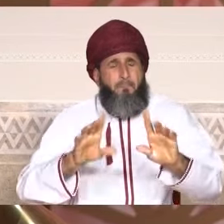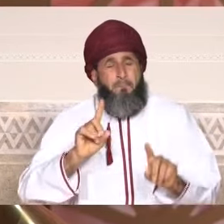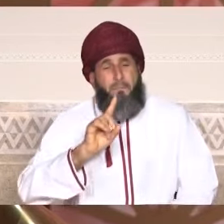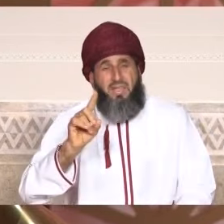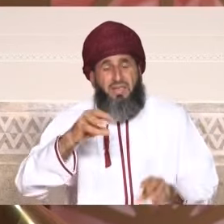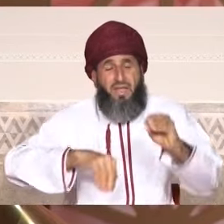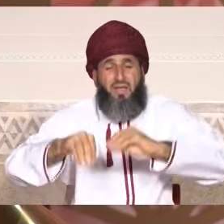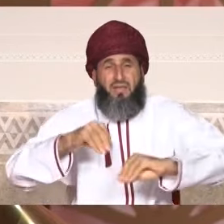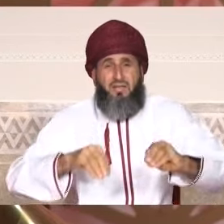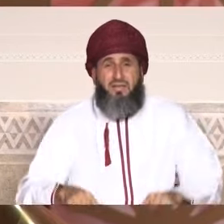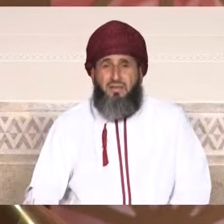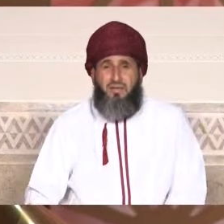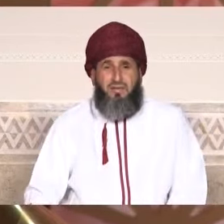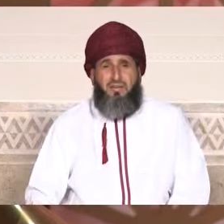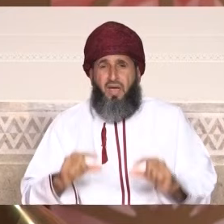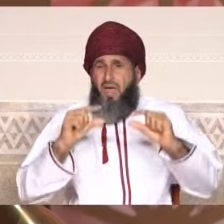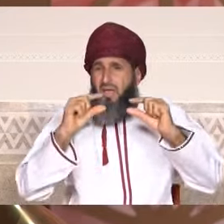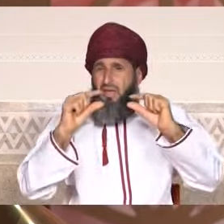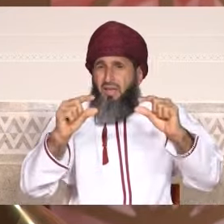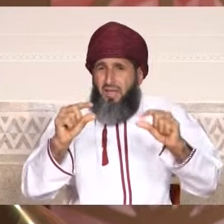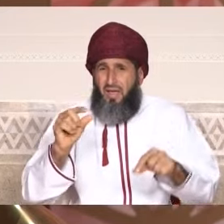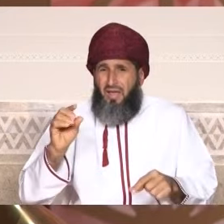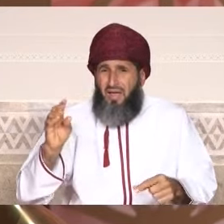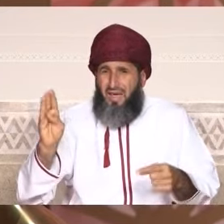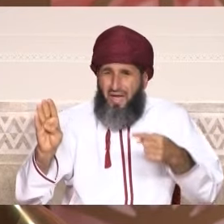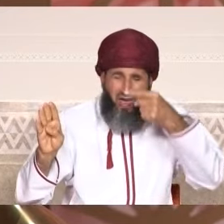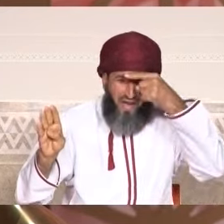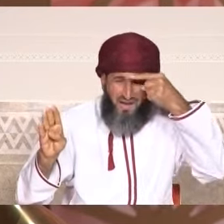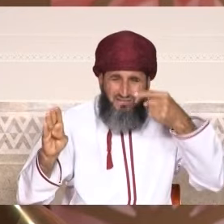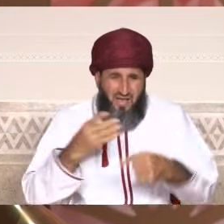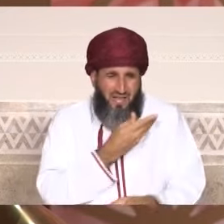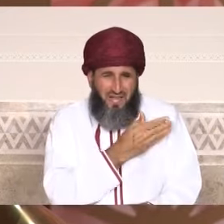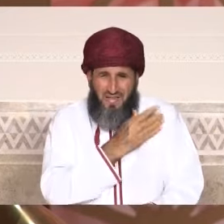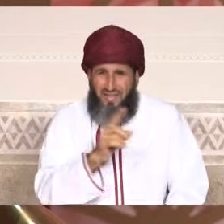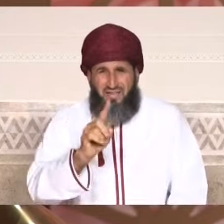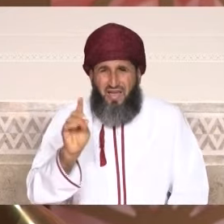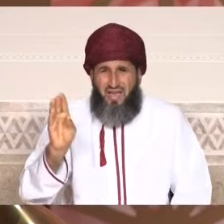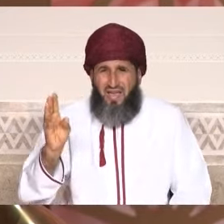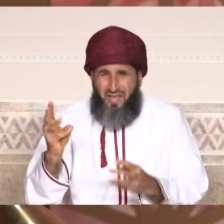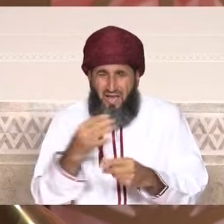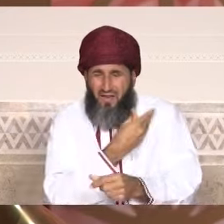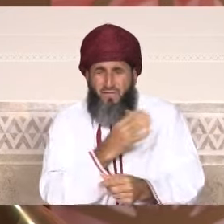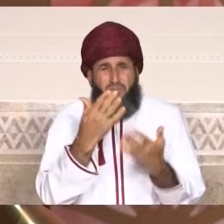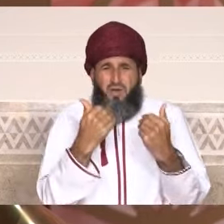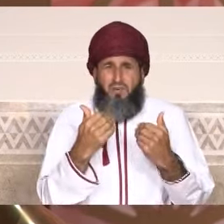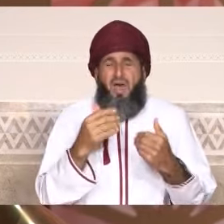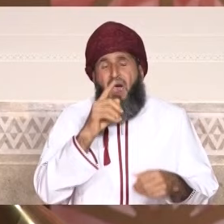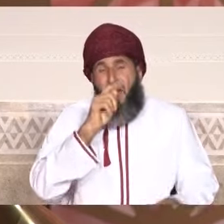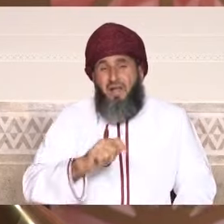فيها. لا دليل على لزوم الكفارة أو الفدية عليها مع القضاء،